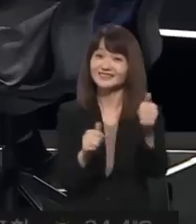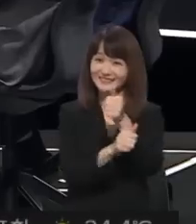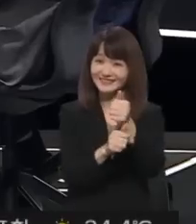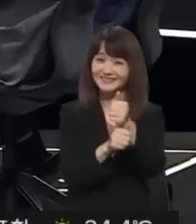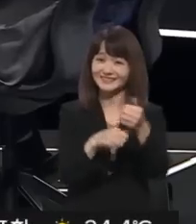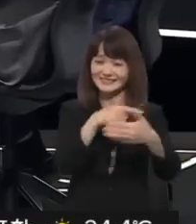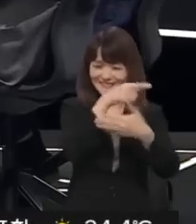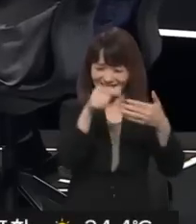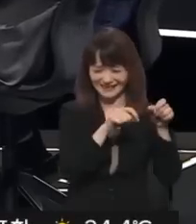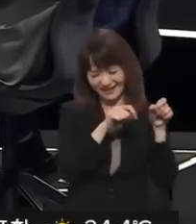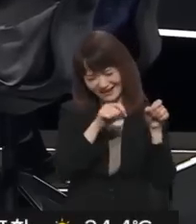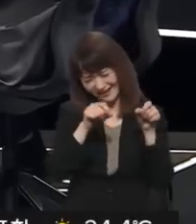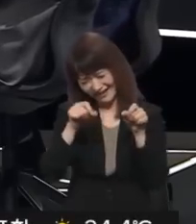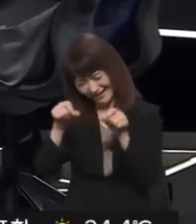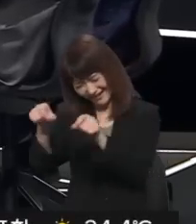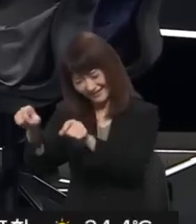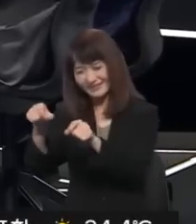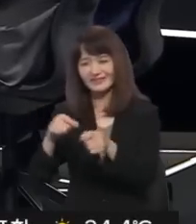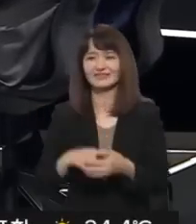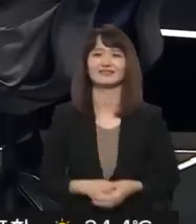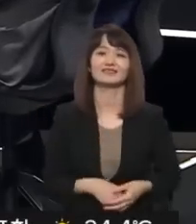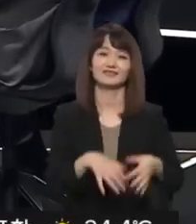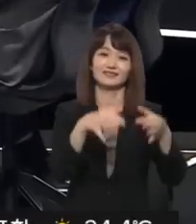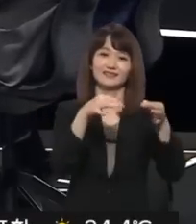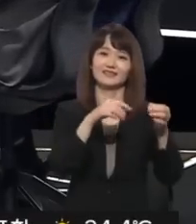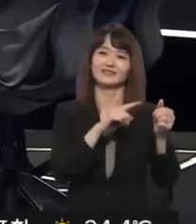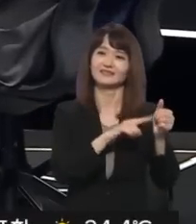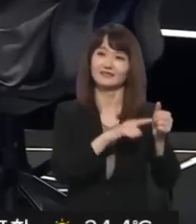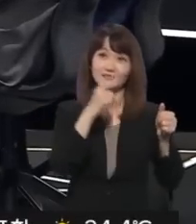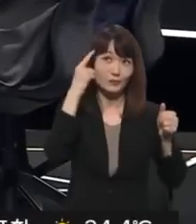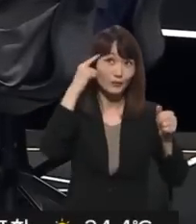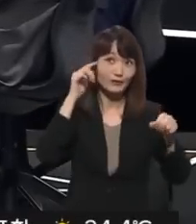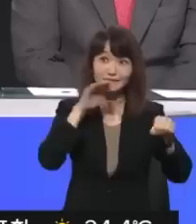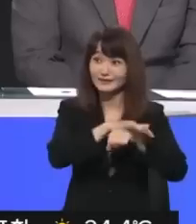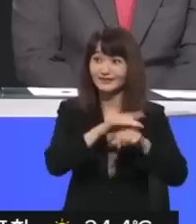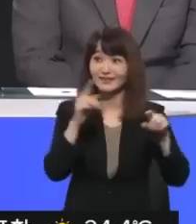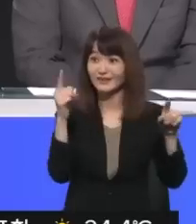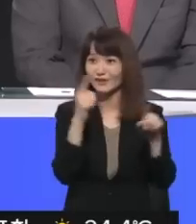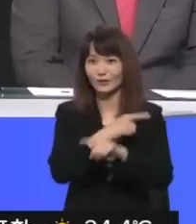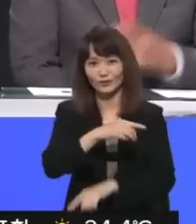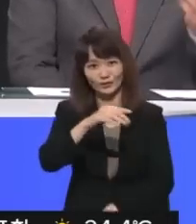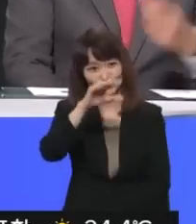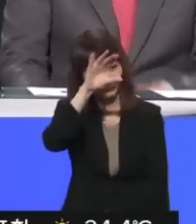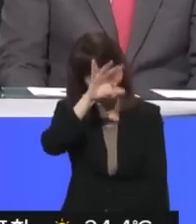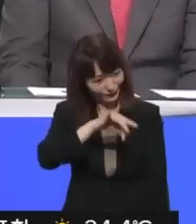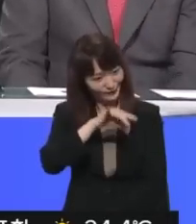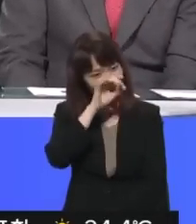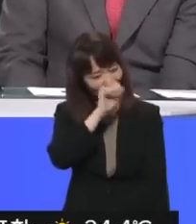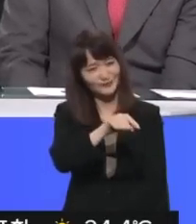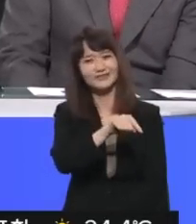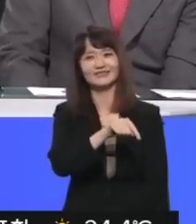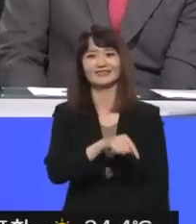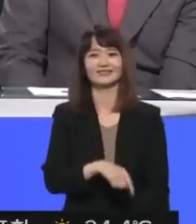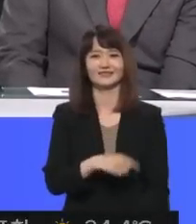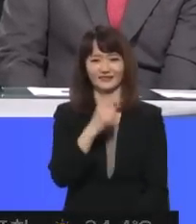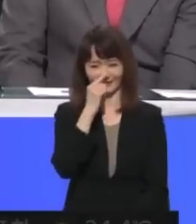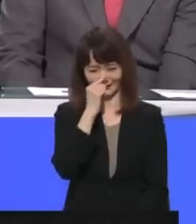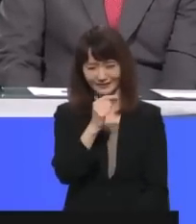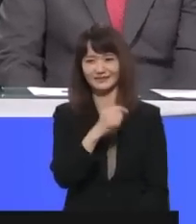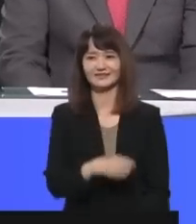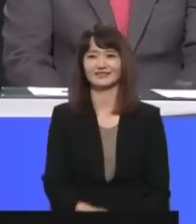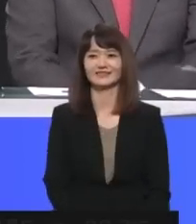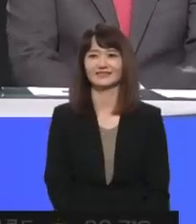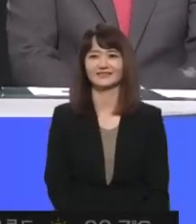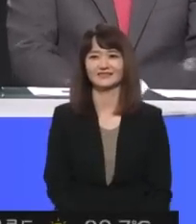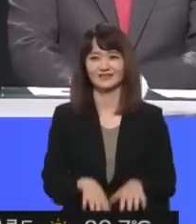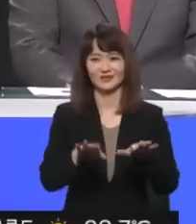있습니다. 이면진님, 김성현 소장님 헤어스타일 약간 바뀌셨네요. 잘 어울리십니다. 예리하십니다. 잘 어울리신데요? 예리하네요 진짜. 네, 오늘